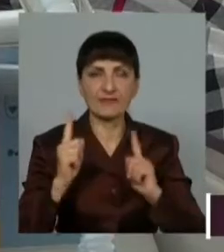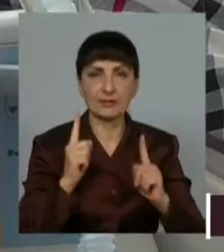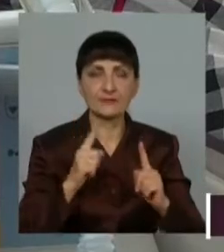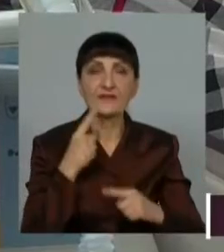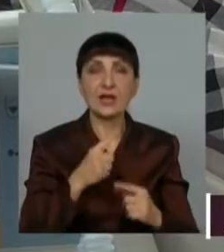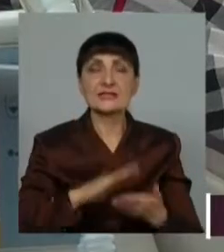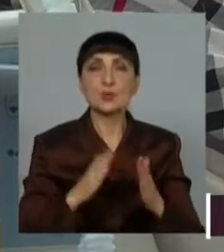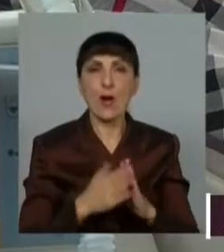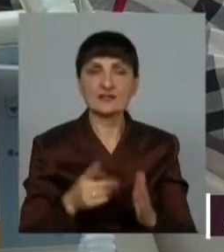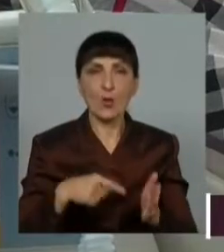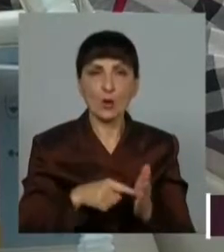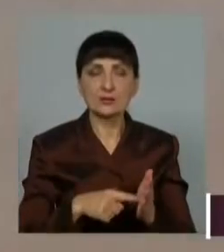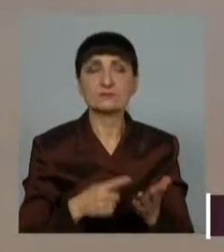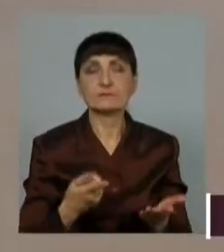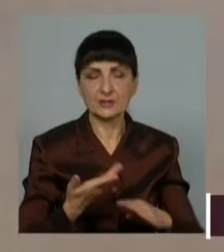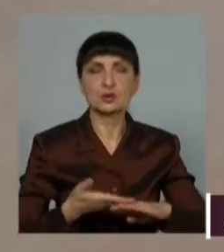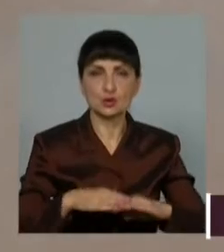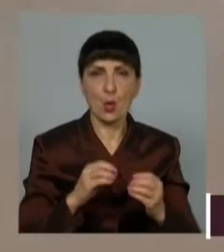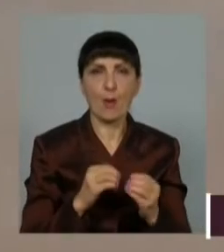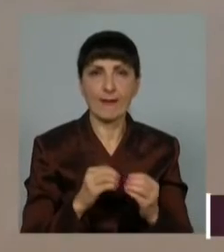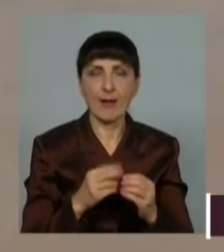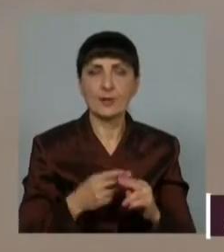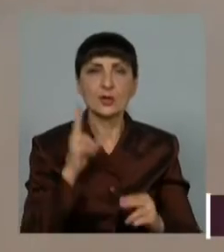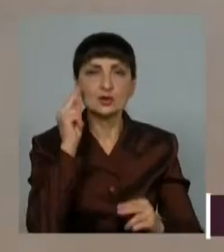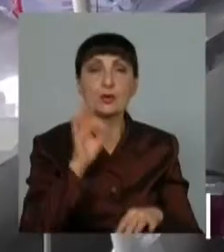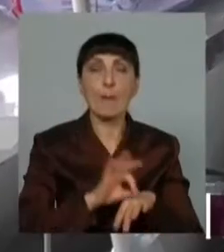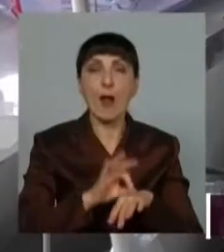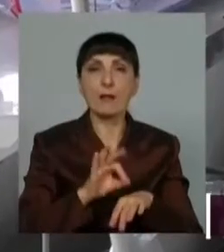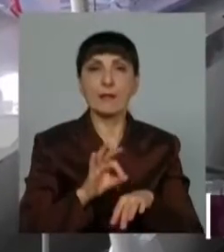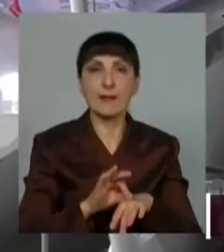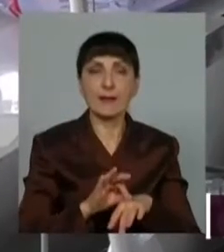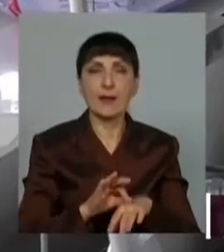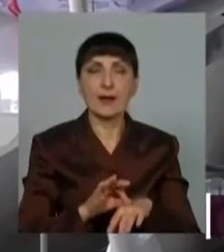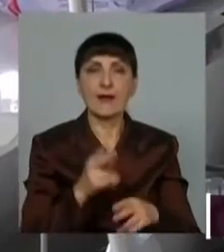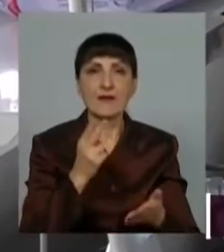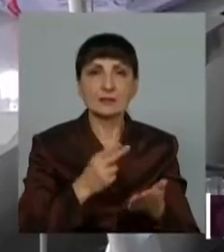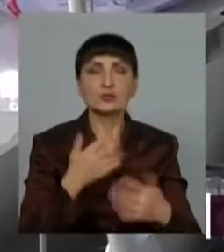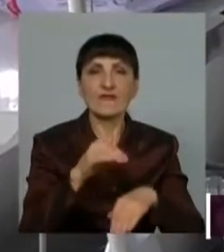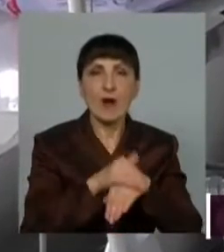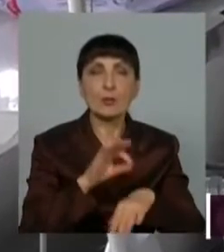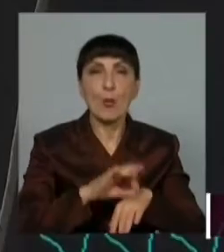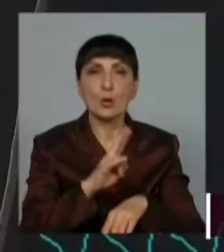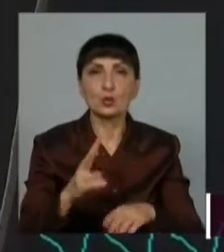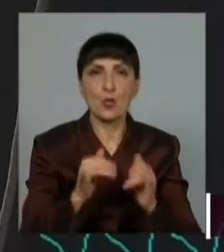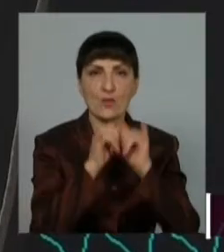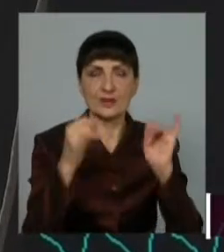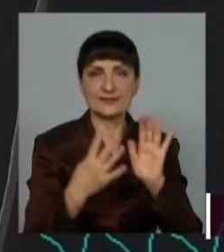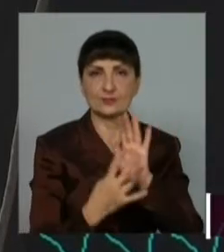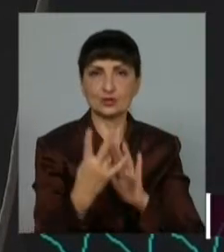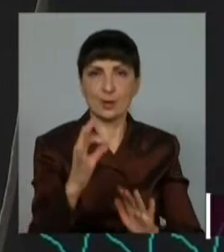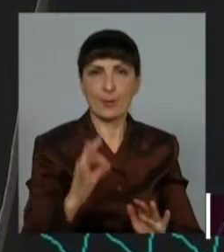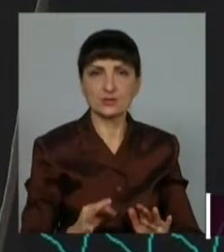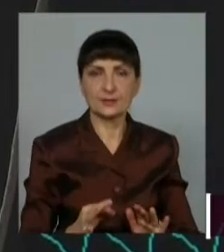словам, эпидситуация в городе остается напряженной. При этом число больных с клиническими симптомами увеличилось до